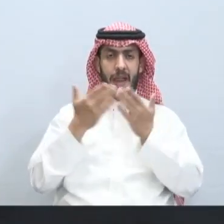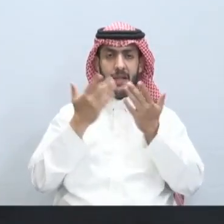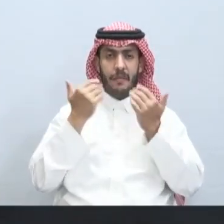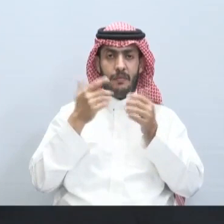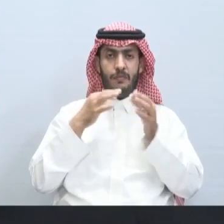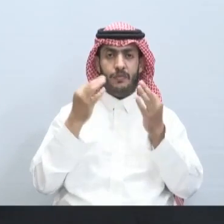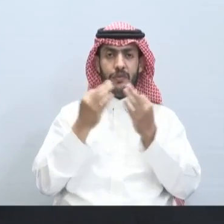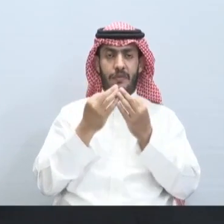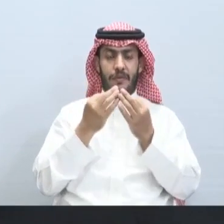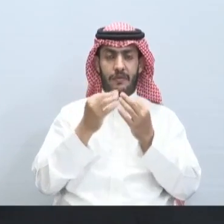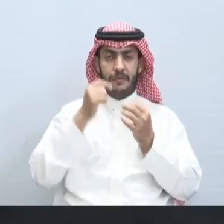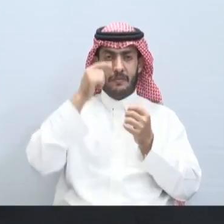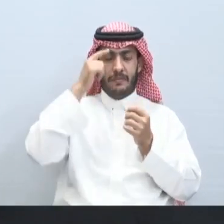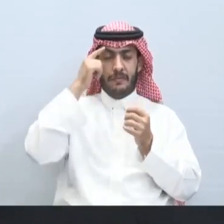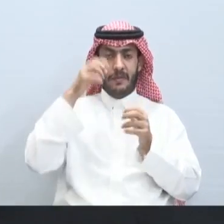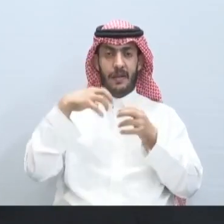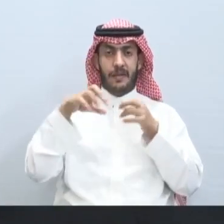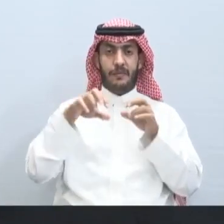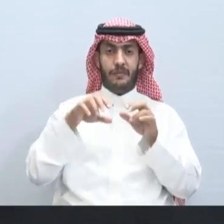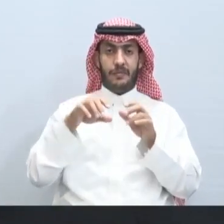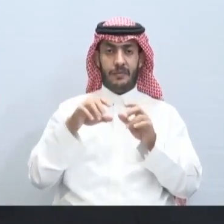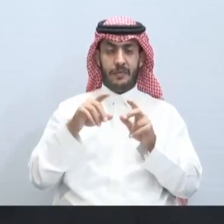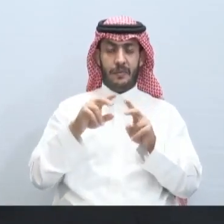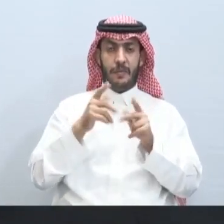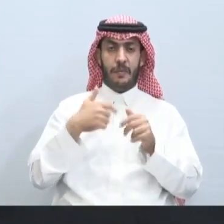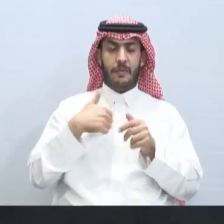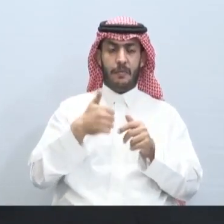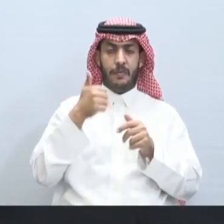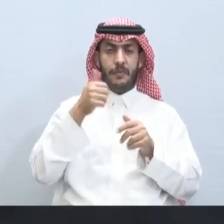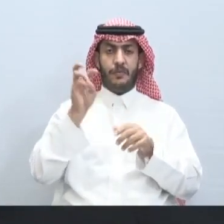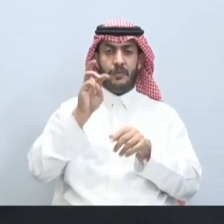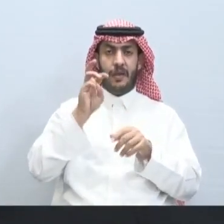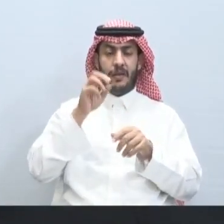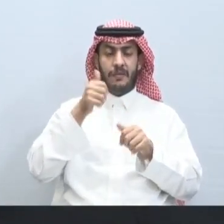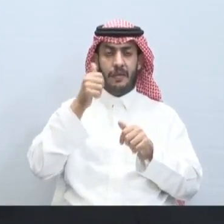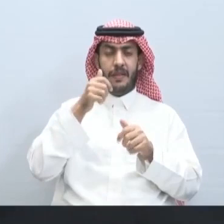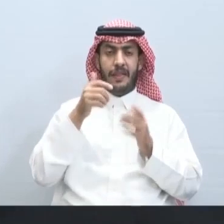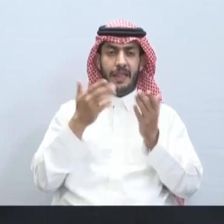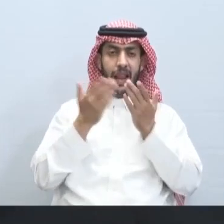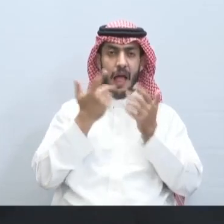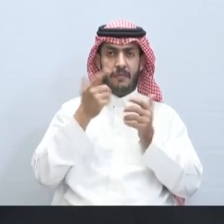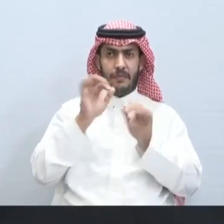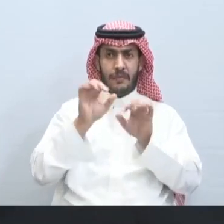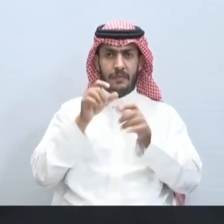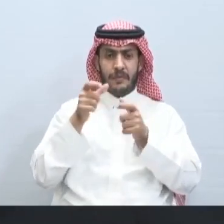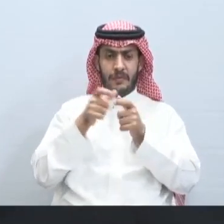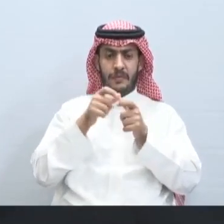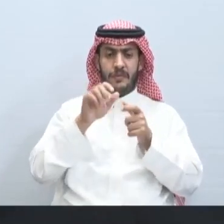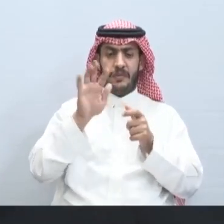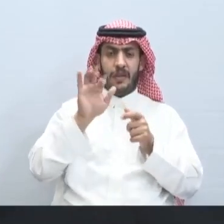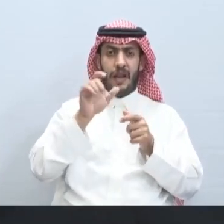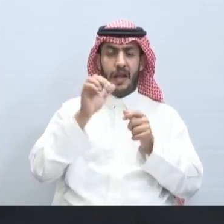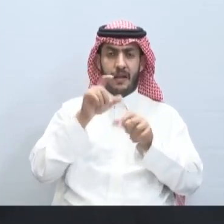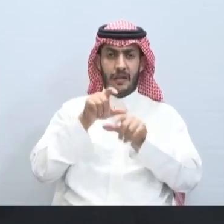المجتمع ولكن حينما ا قسمهم على شرائح بامكان شركه ان تقوم بدراسه هذه الشريحه ومعرفه خصائصها